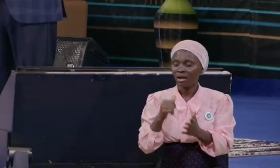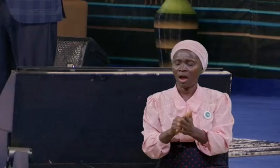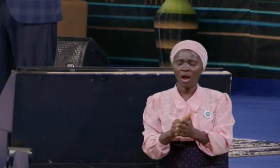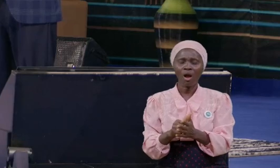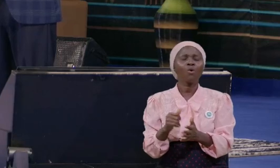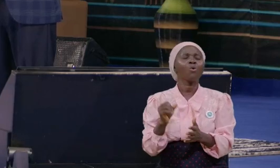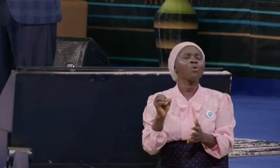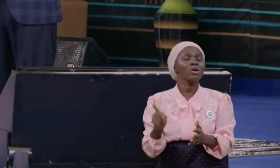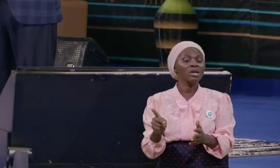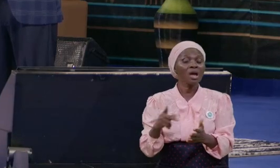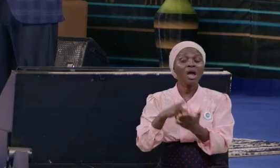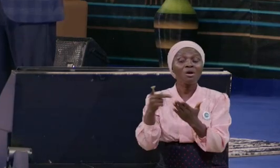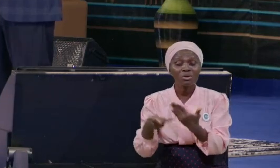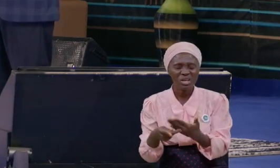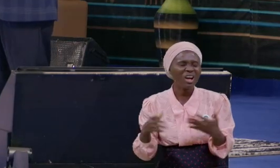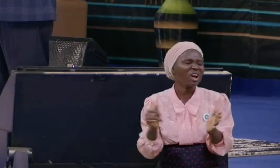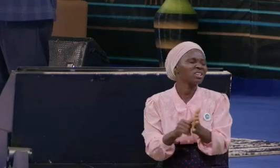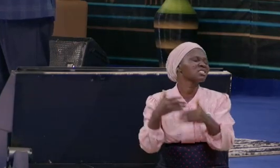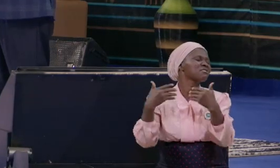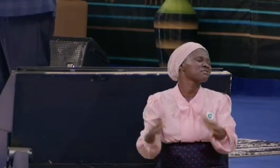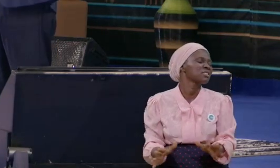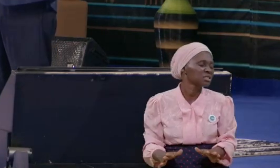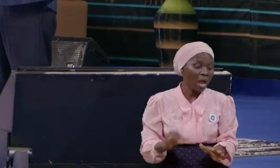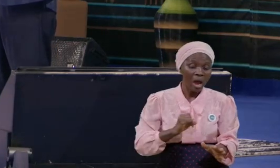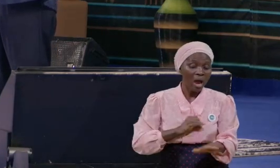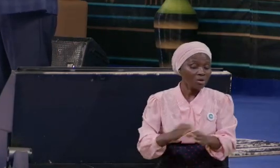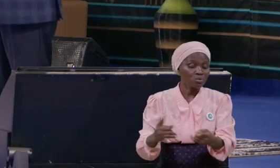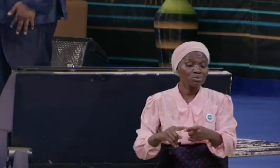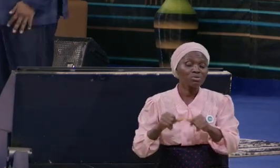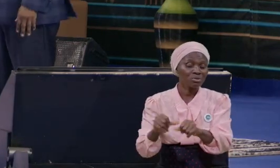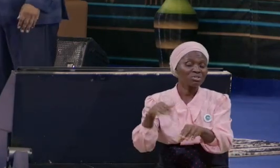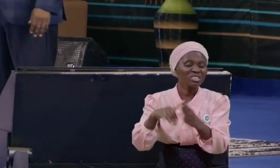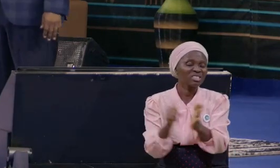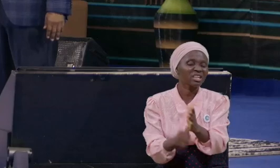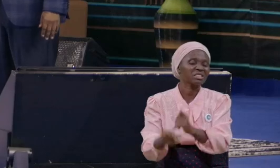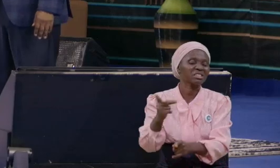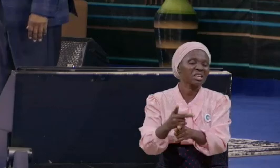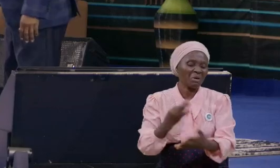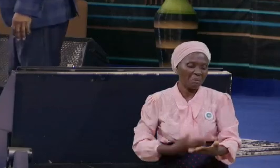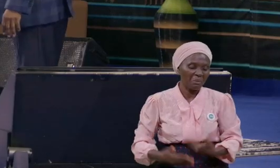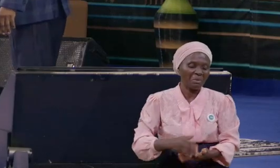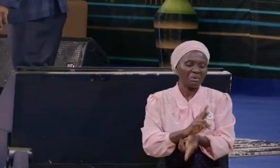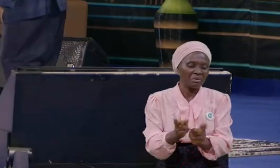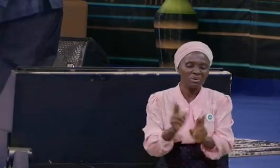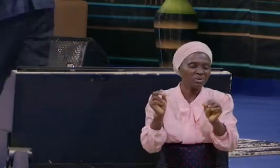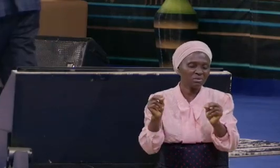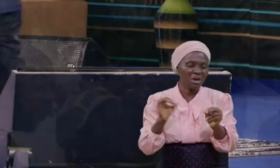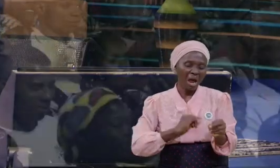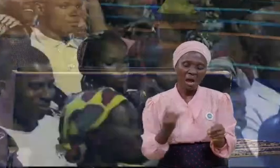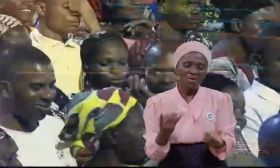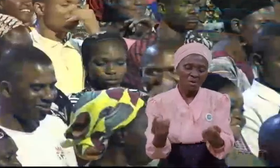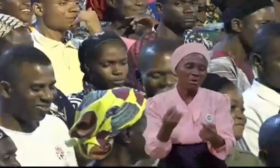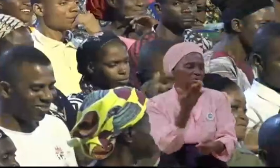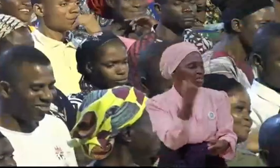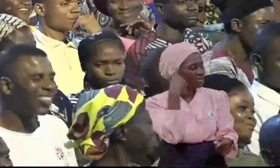Hein? J'étais venu pour mon miracle. Oh, Dieu merci. J'ai eu le miracle et j'ai eu la guérison. Ne m'appelle plus. Je vais bloquer ton